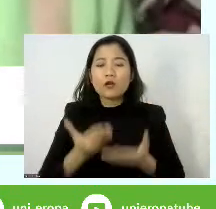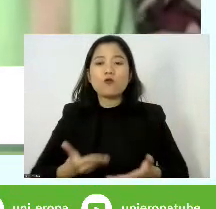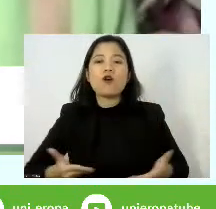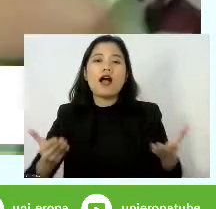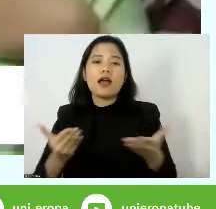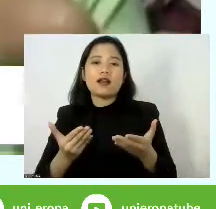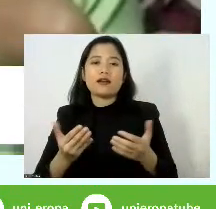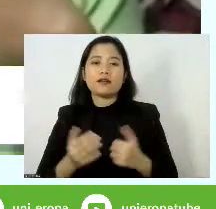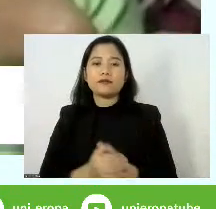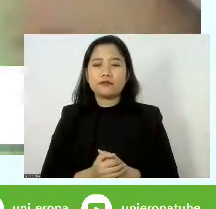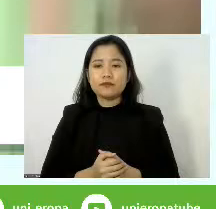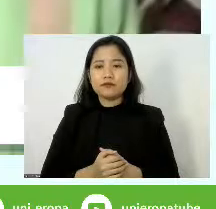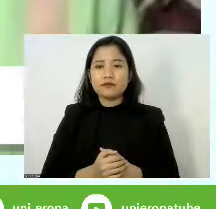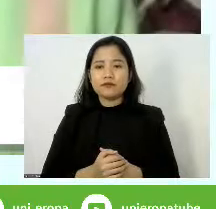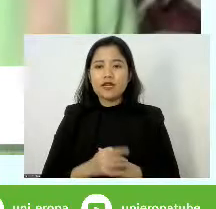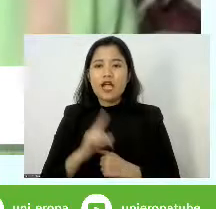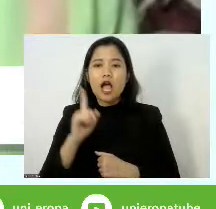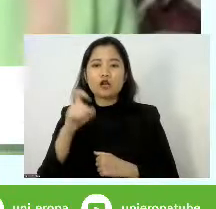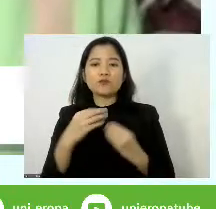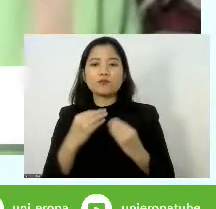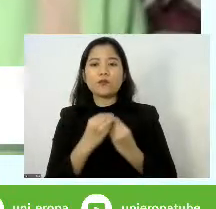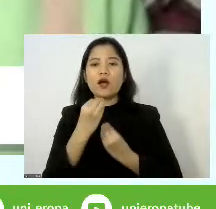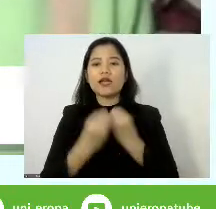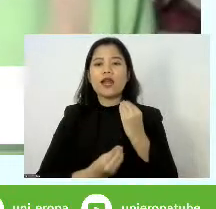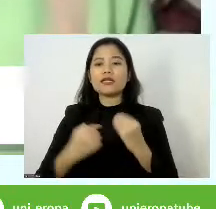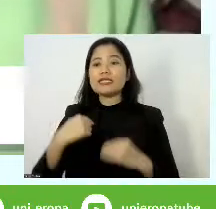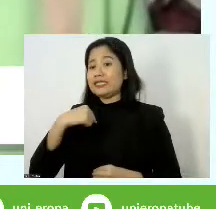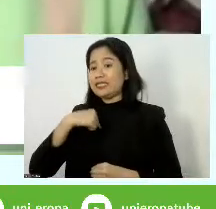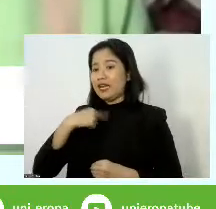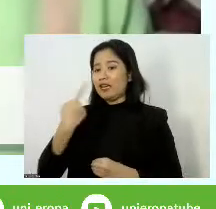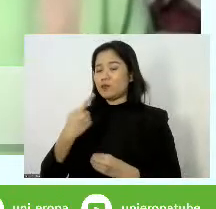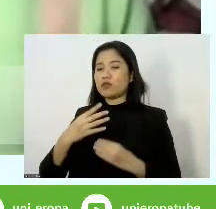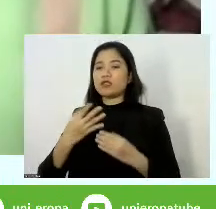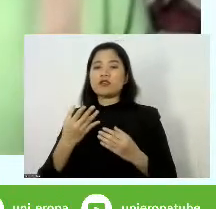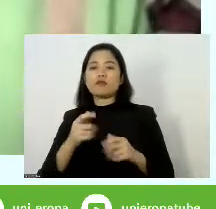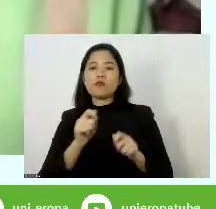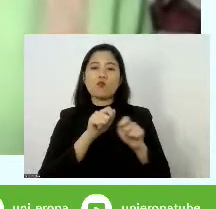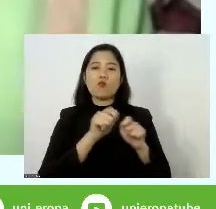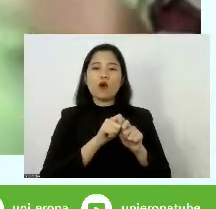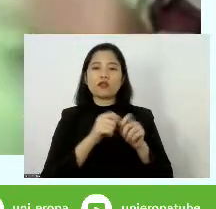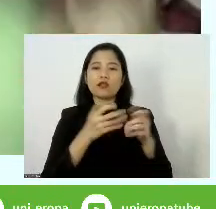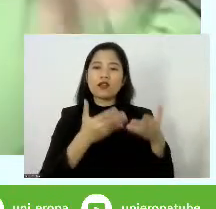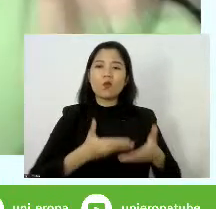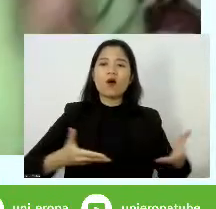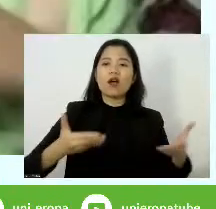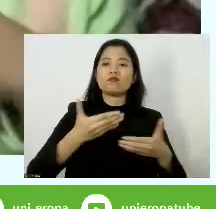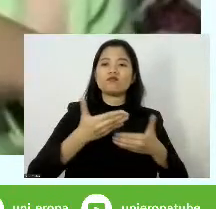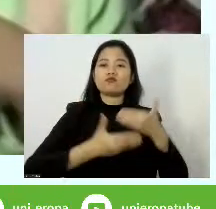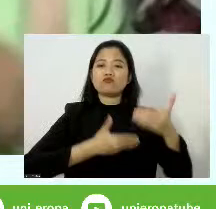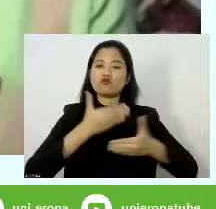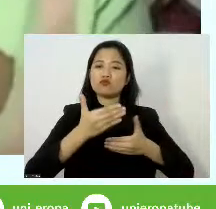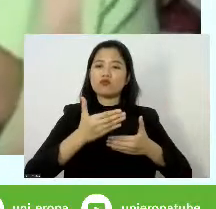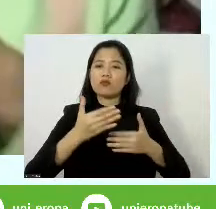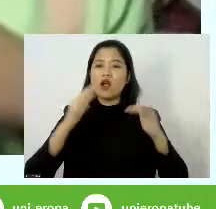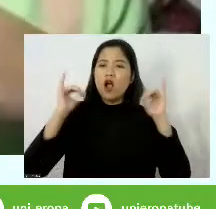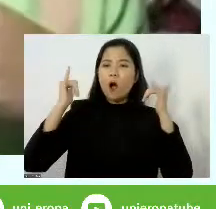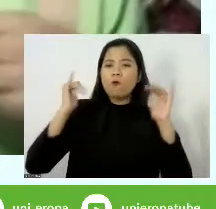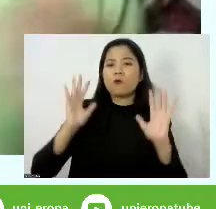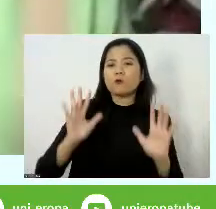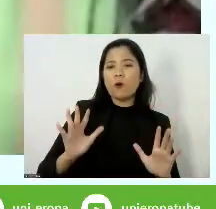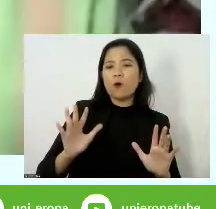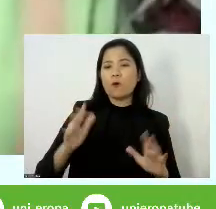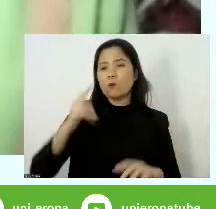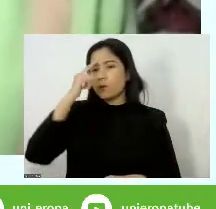bahwa saya ini melestarikan hubungan gitu seperti itu Jadi enggak enggak hanya gaul atau pintar